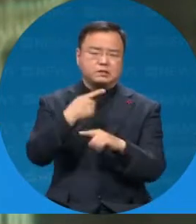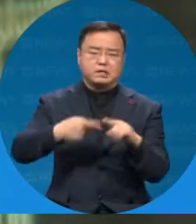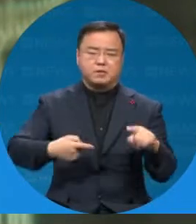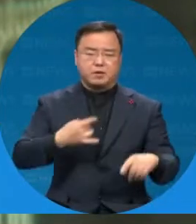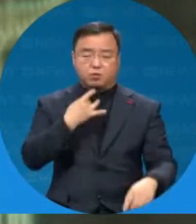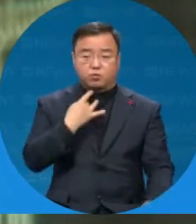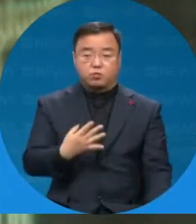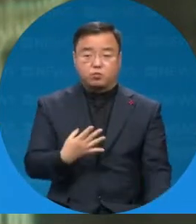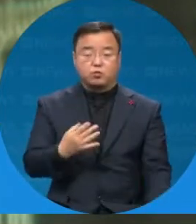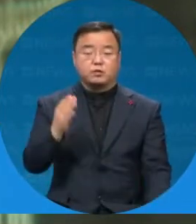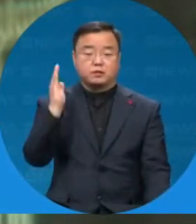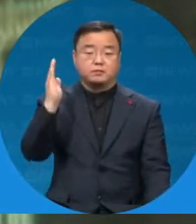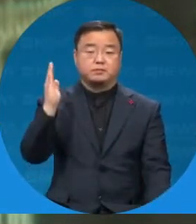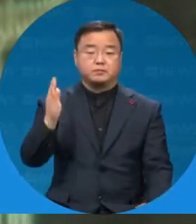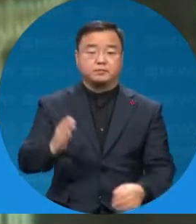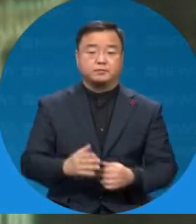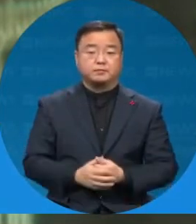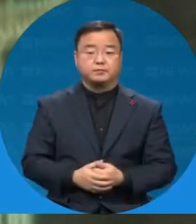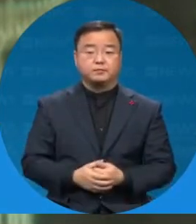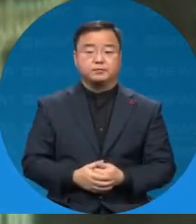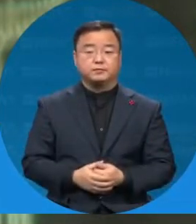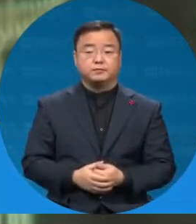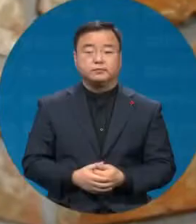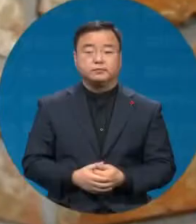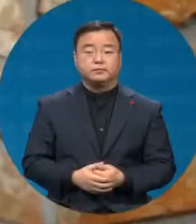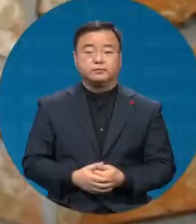있습니다 황대원 기사가 계속 보도합니다